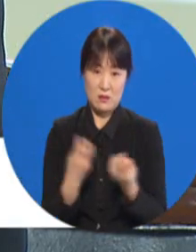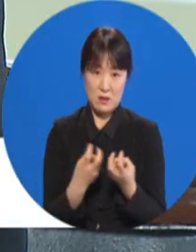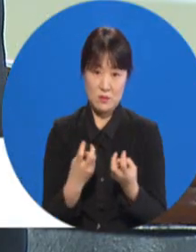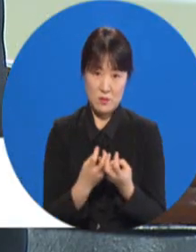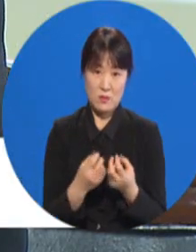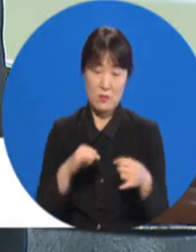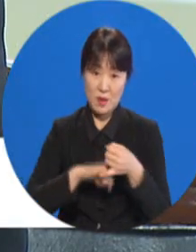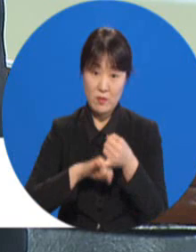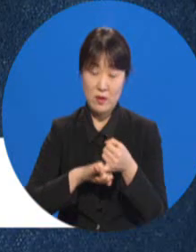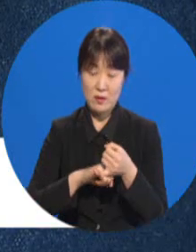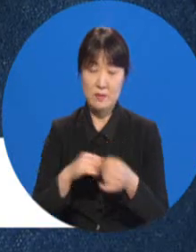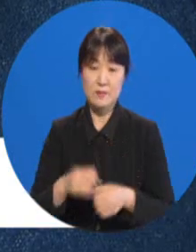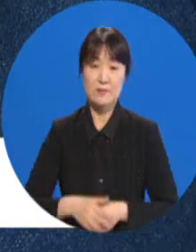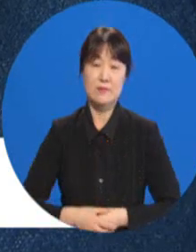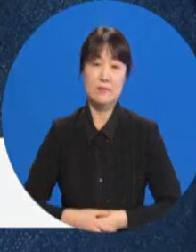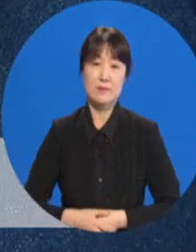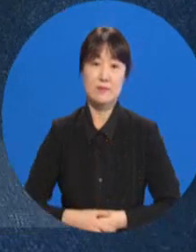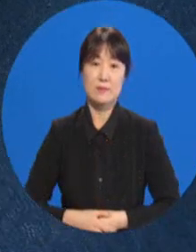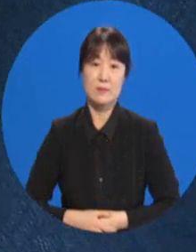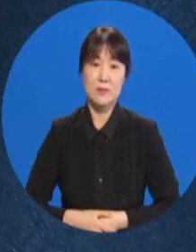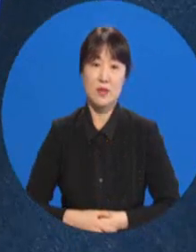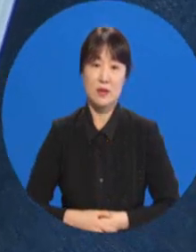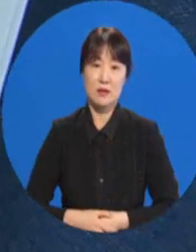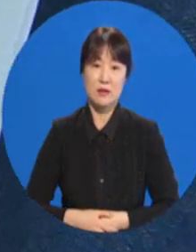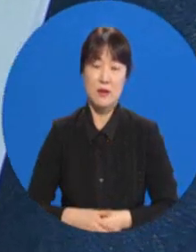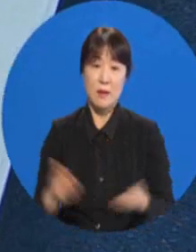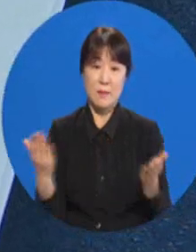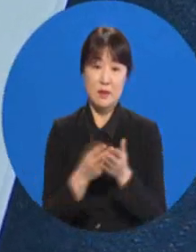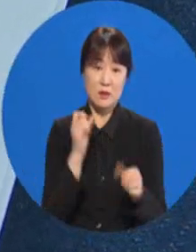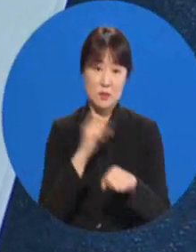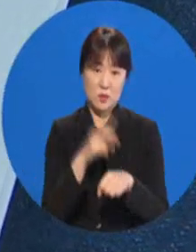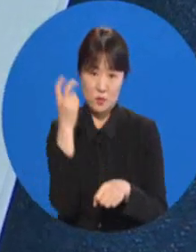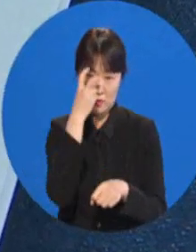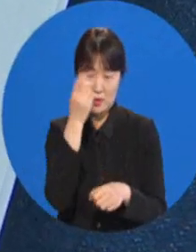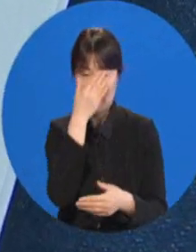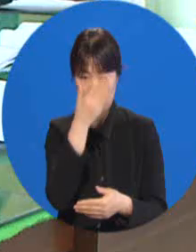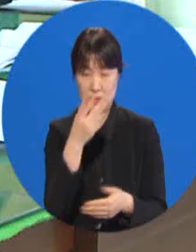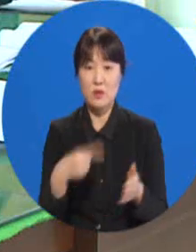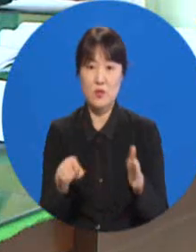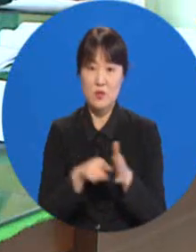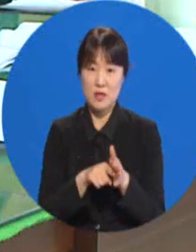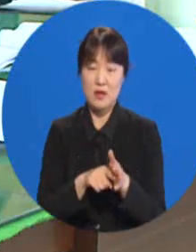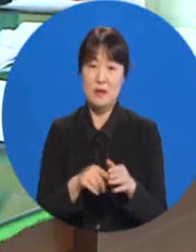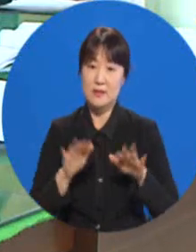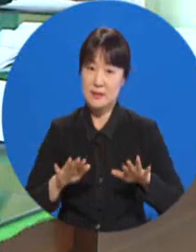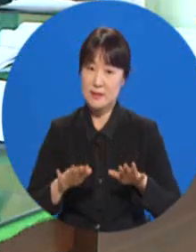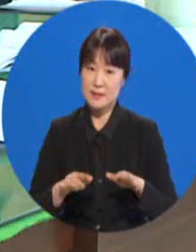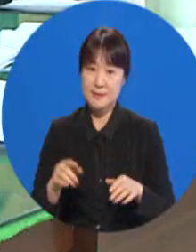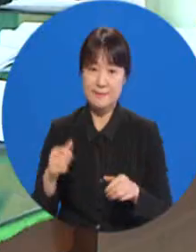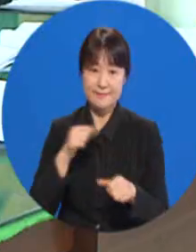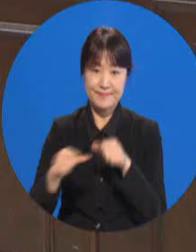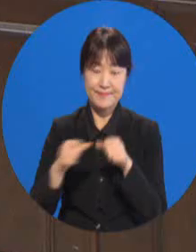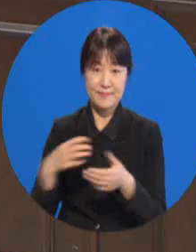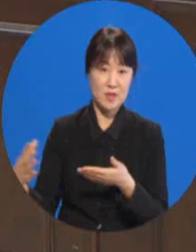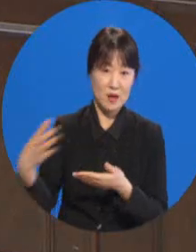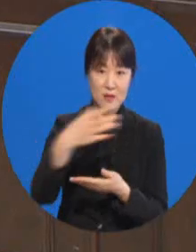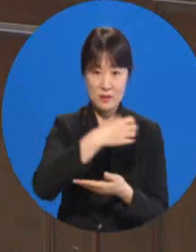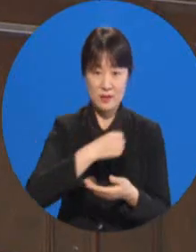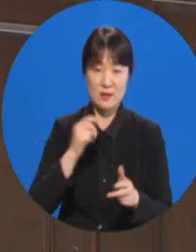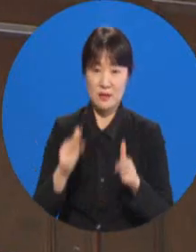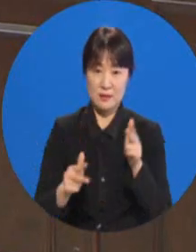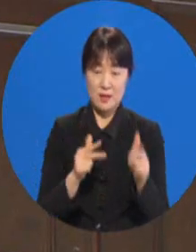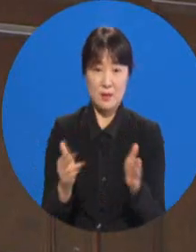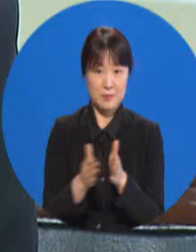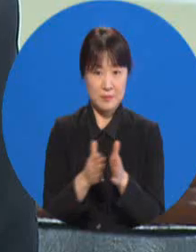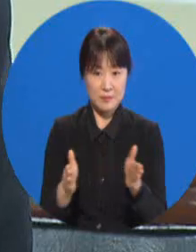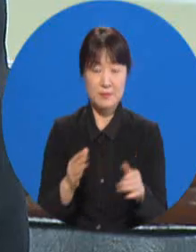있습니다. 예비 타당성 조사에서 긍정적 결과를 도출하기 위해 현장 의견 청취를 통한 사업의 명분을 다지겠다는